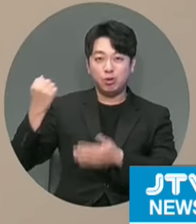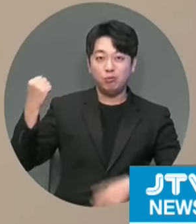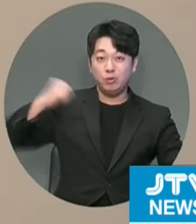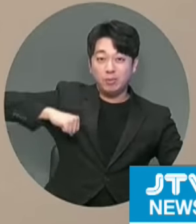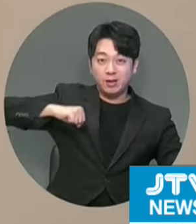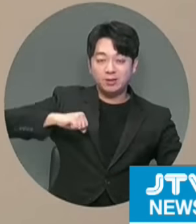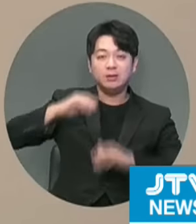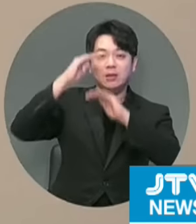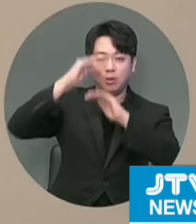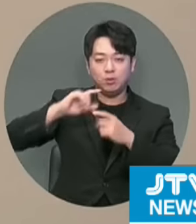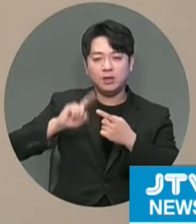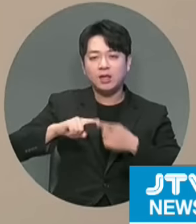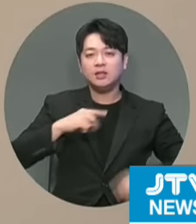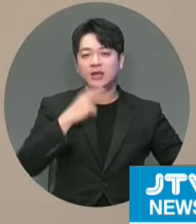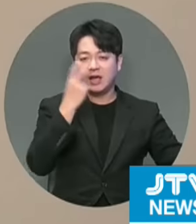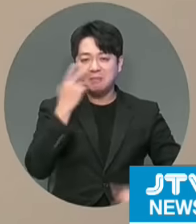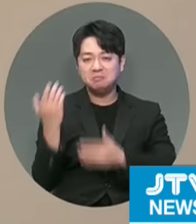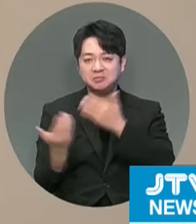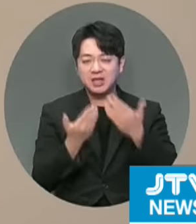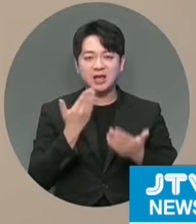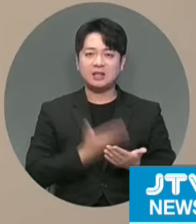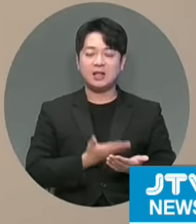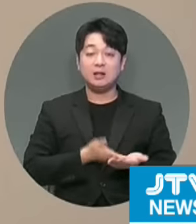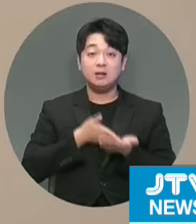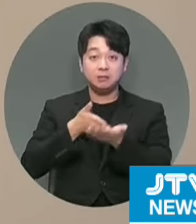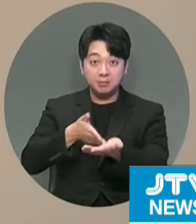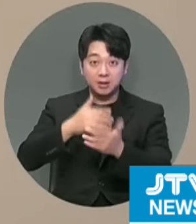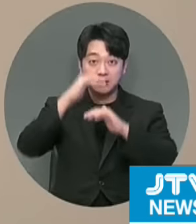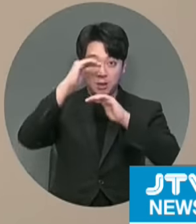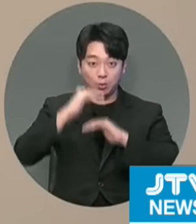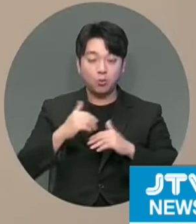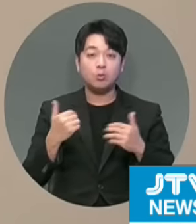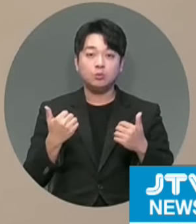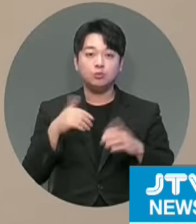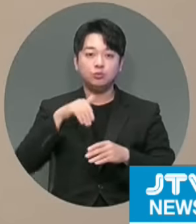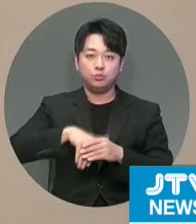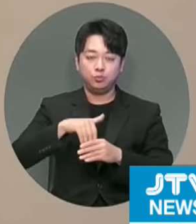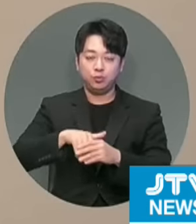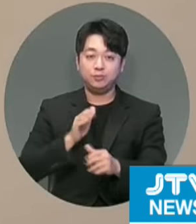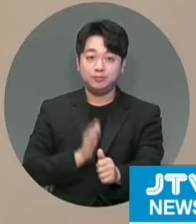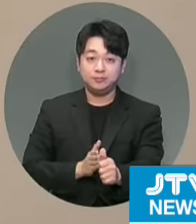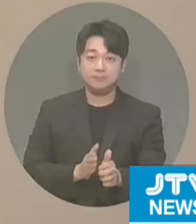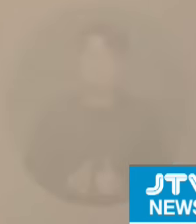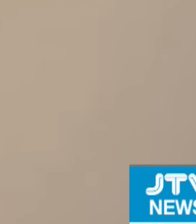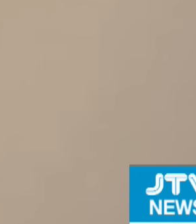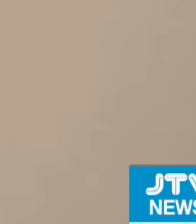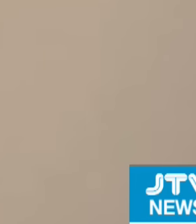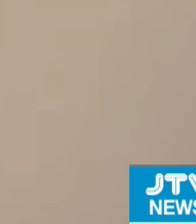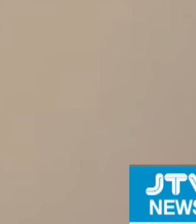대한 감사원에 대한 감사 요구안을 의결하도록 하겠습니다. 투표해 주시기 바랍니다.